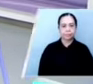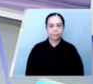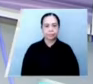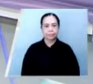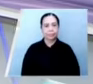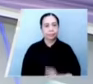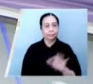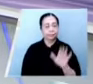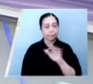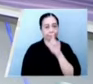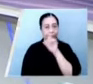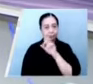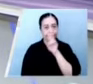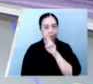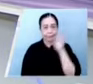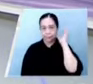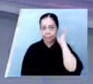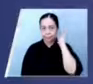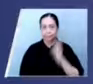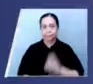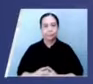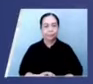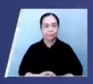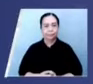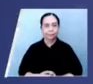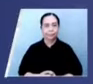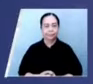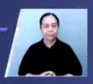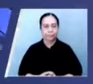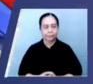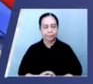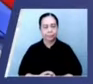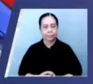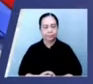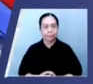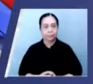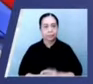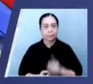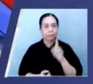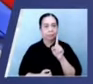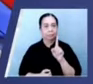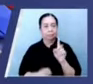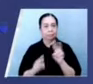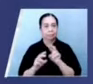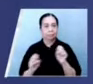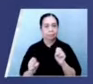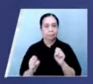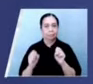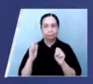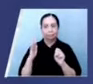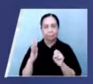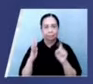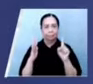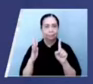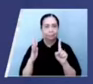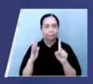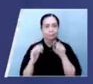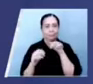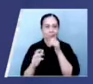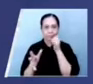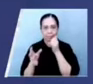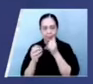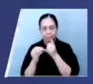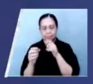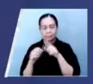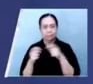Magandang gabi po, Luzon, Visayas at Mindanao. Isa laban sa lima. Yan ang nahulikam na engkwentro